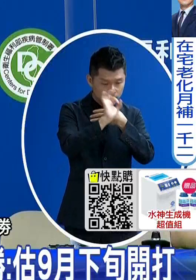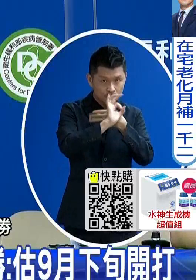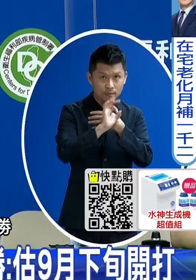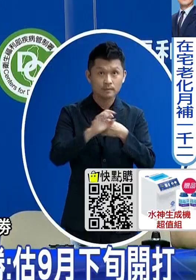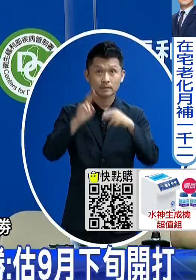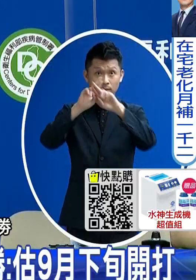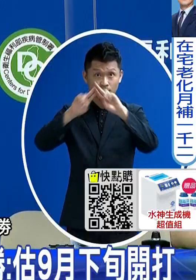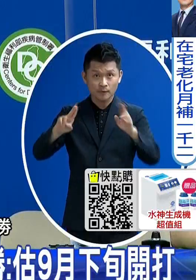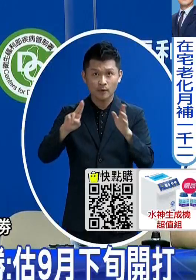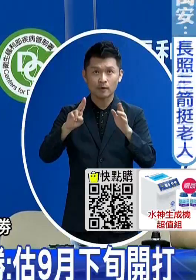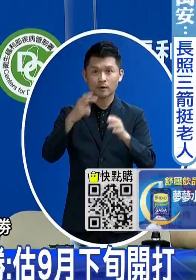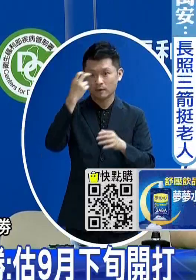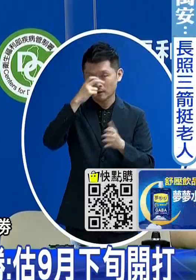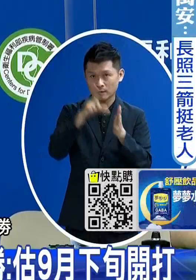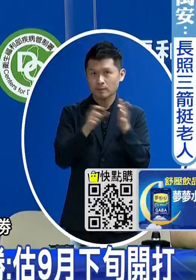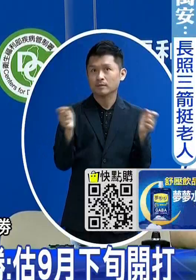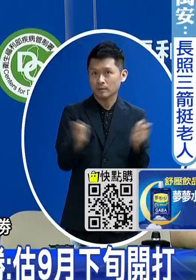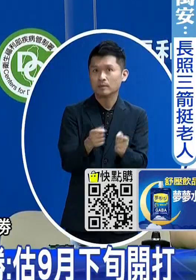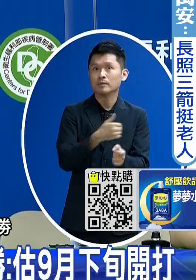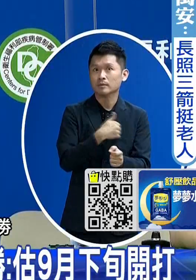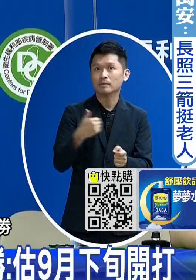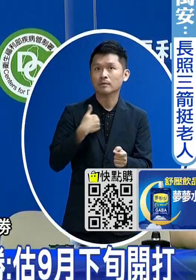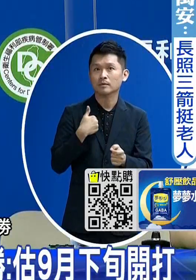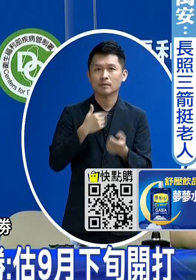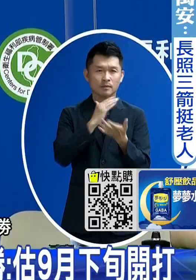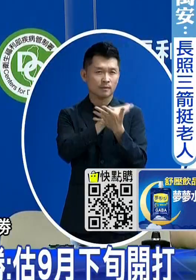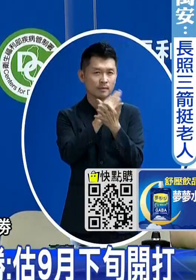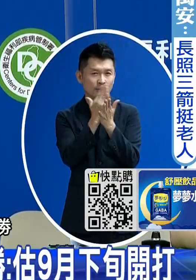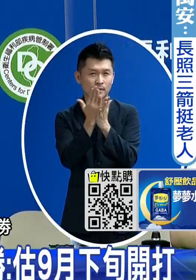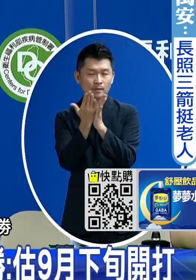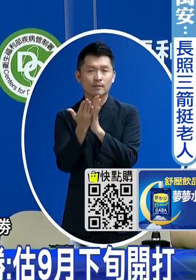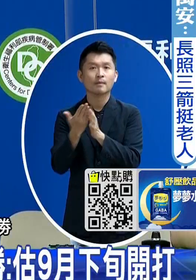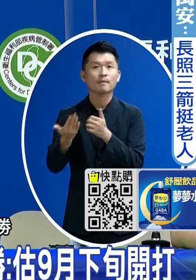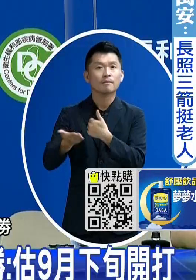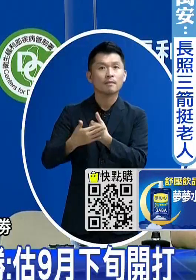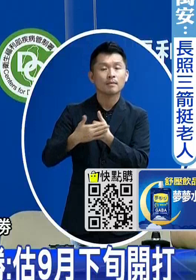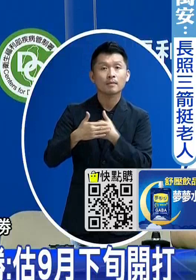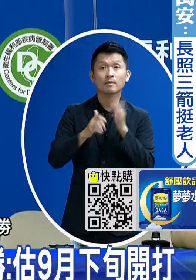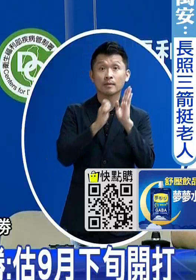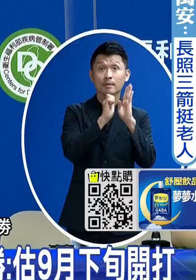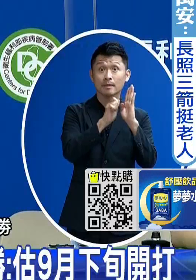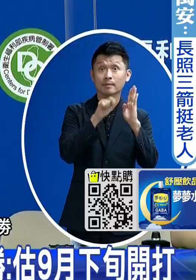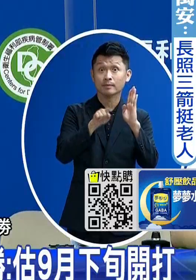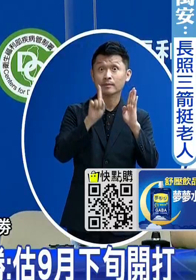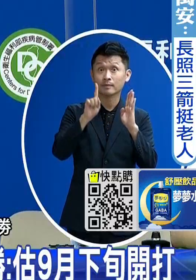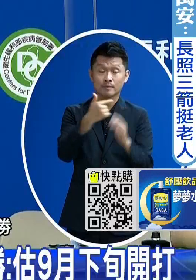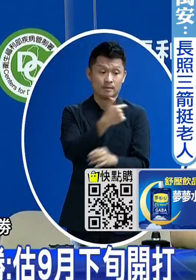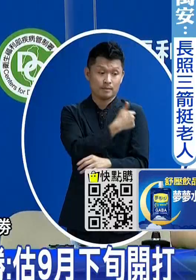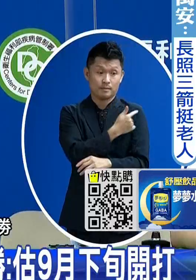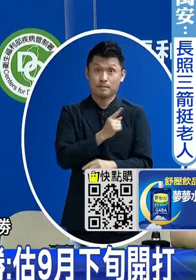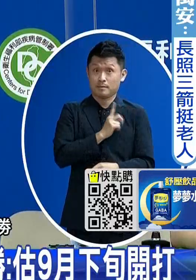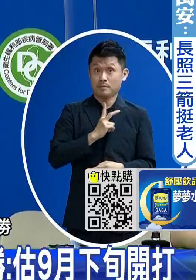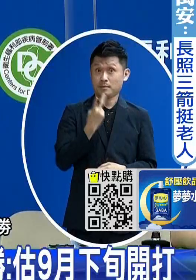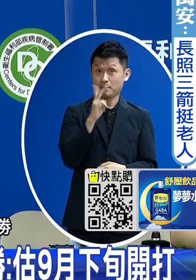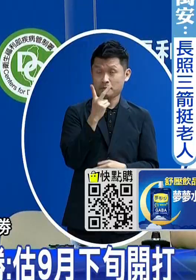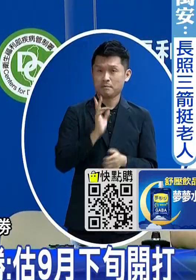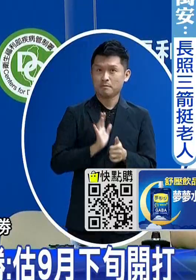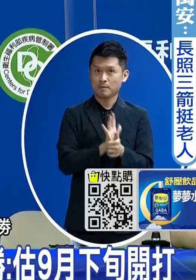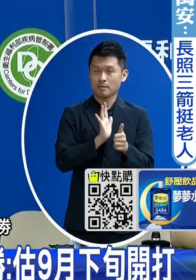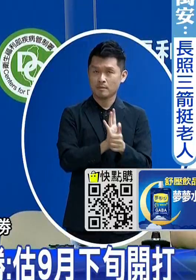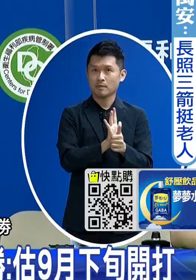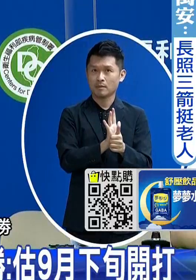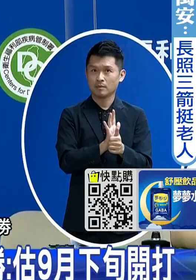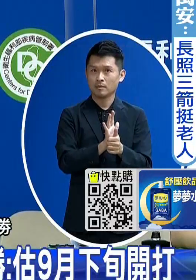短。那一切就是为了说，让我们的这个 BA.1 双价的次世代疫苗能够早一点，让我们的民众可以打到。